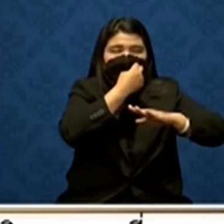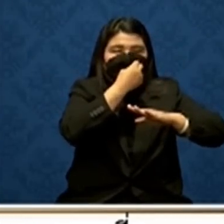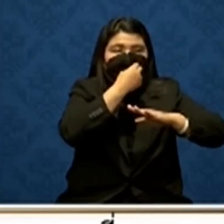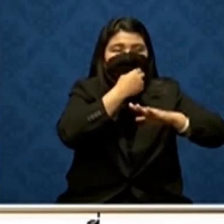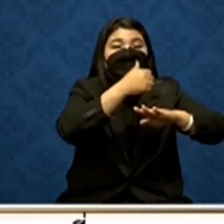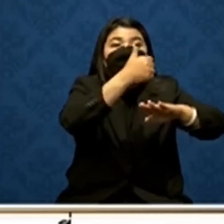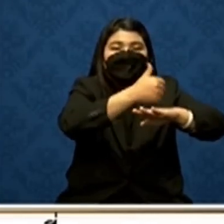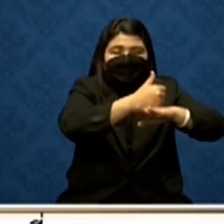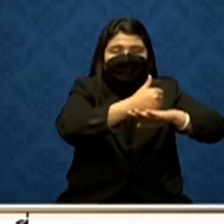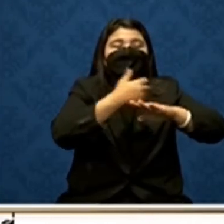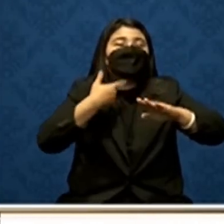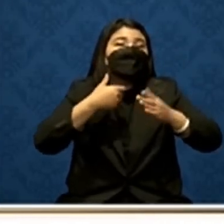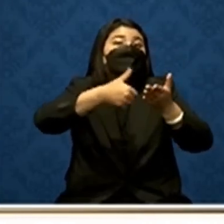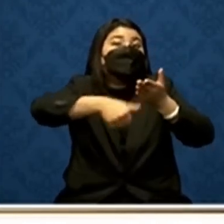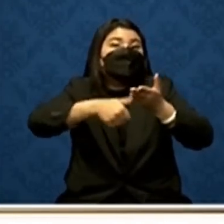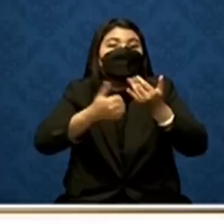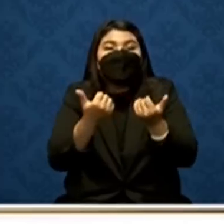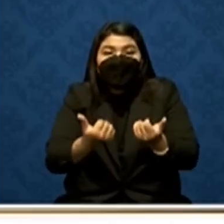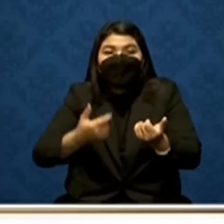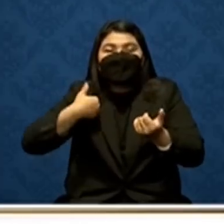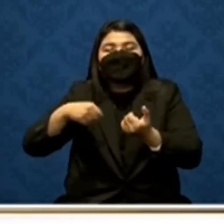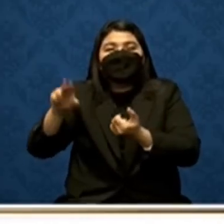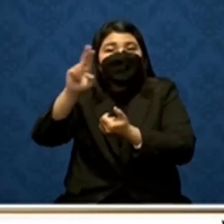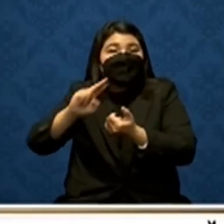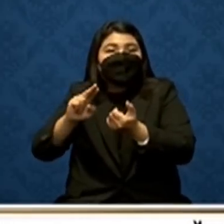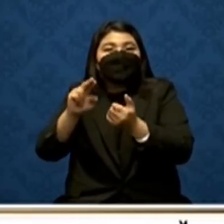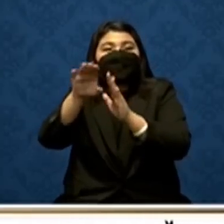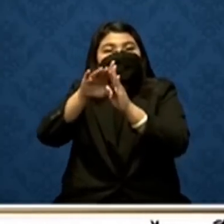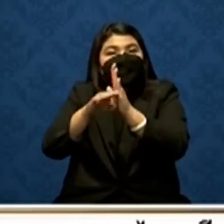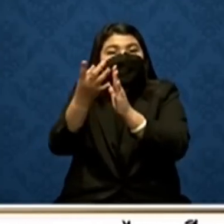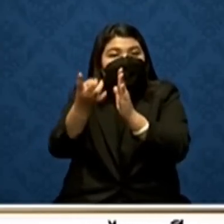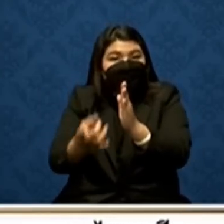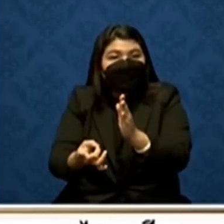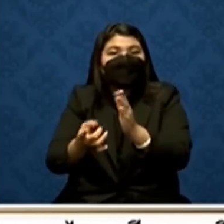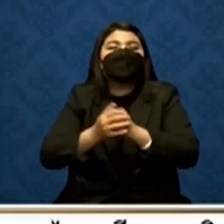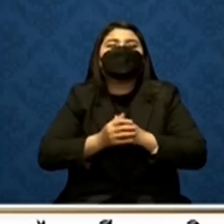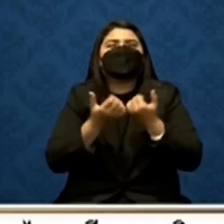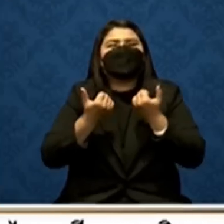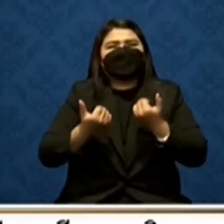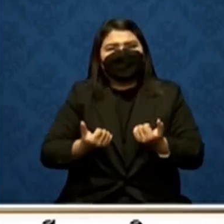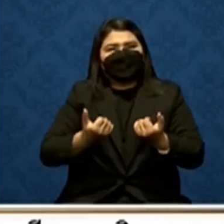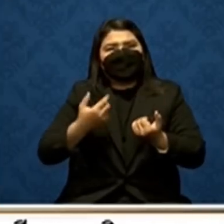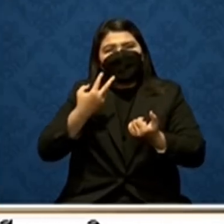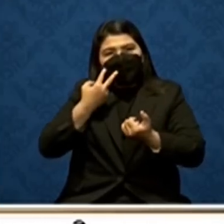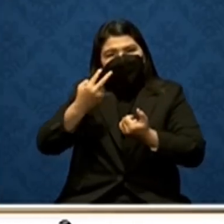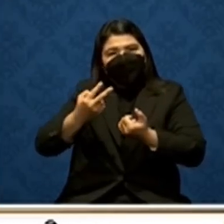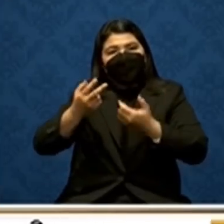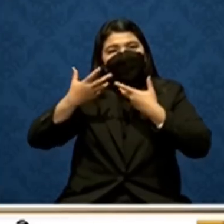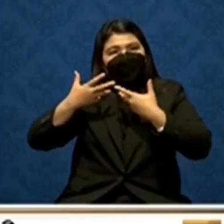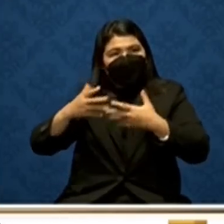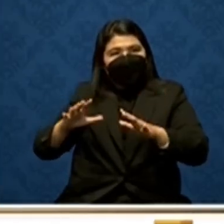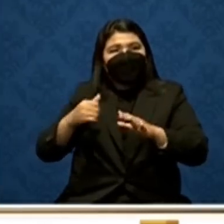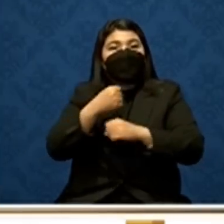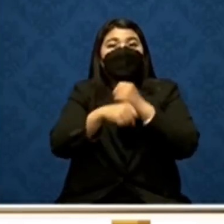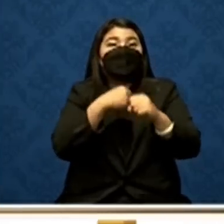ราบวาภาสีของเขาตอนนี้ใช้ไปกับอะไรบ้างนะครับเท่าที่สแกนดูงบดูแล้วMRIงบดูแล้ว